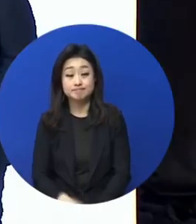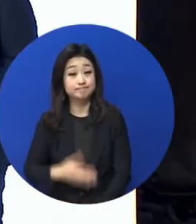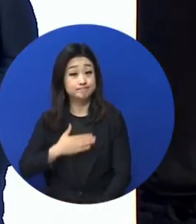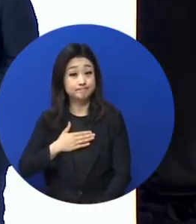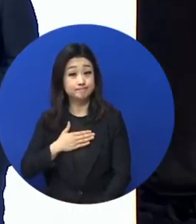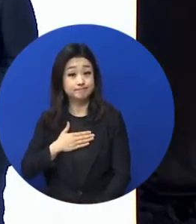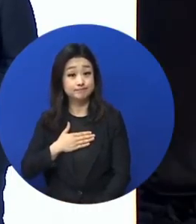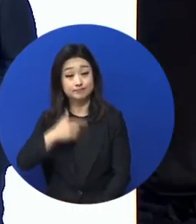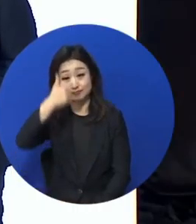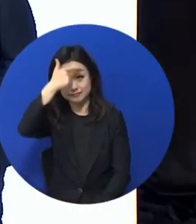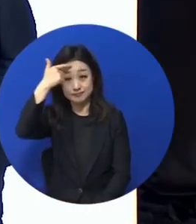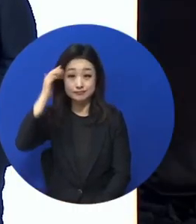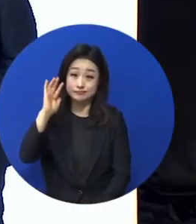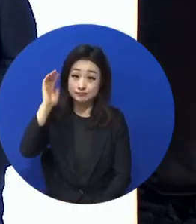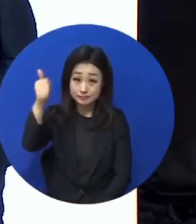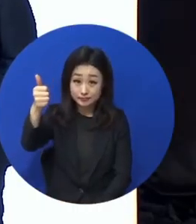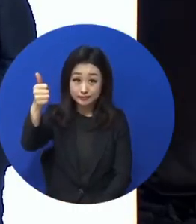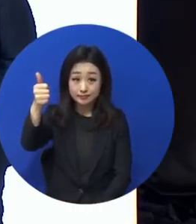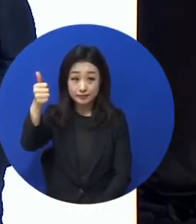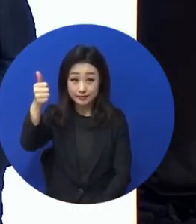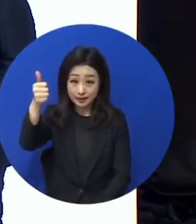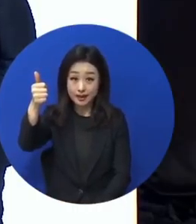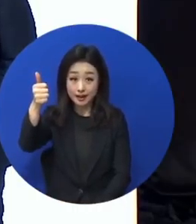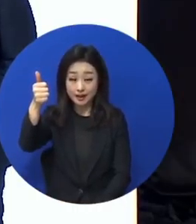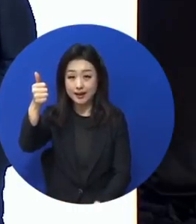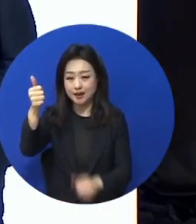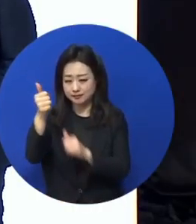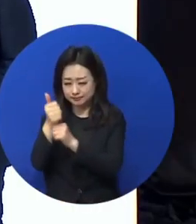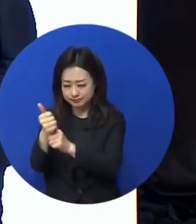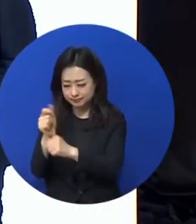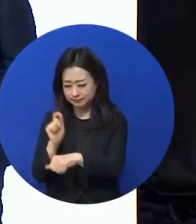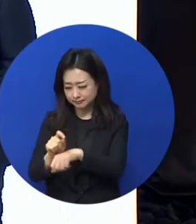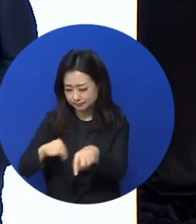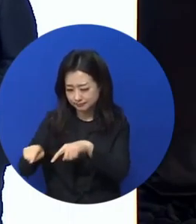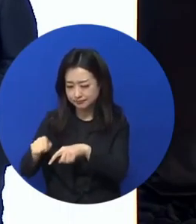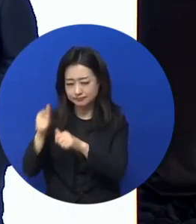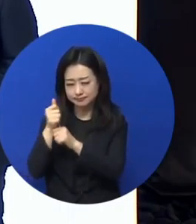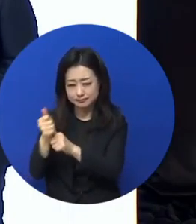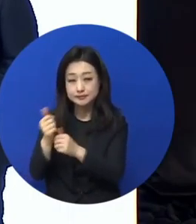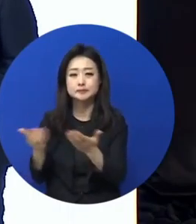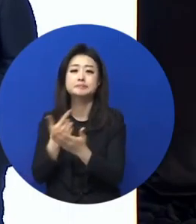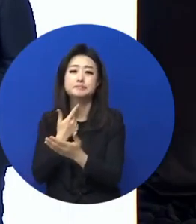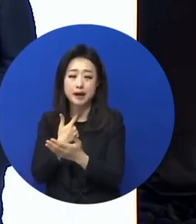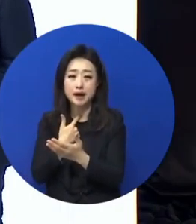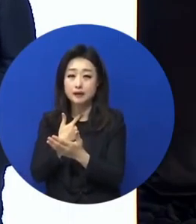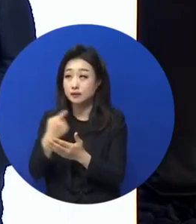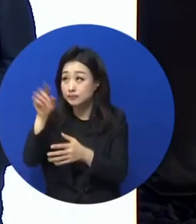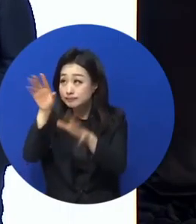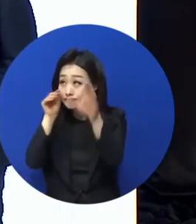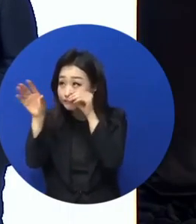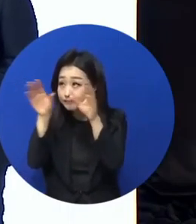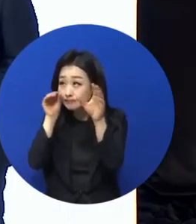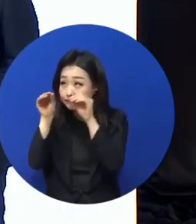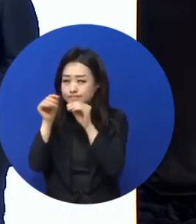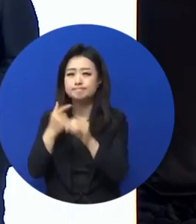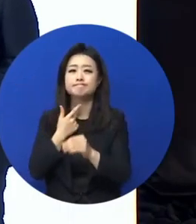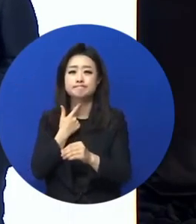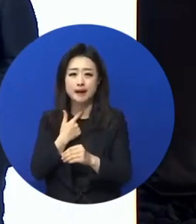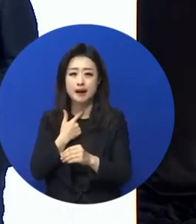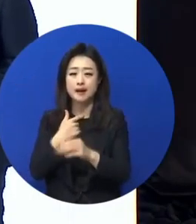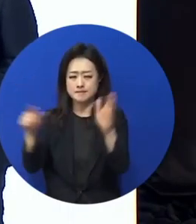저는 노무현 대통령님의 마지막 의전 행정관을 했습니다. 그리고 배웠습니다.